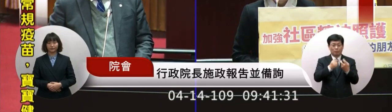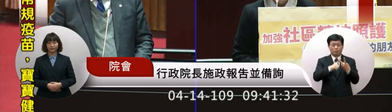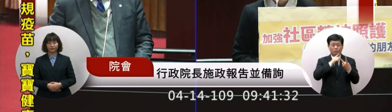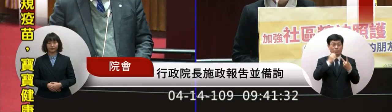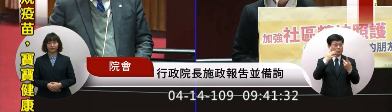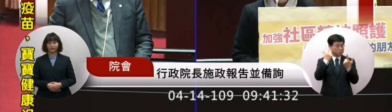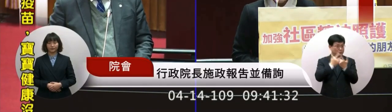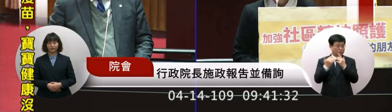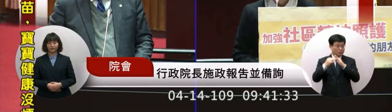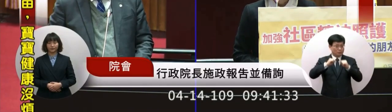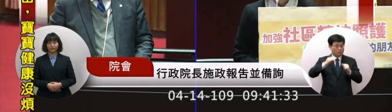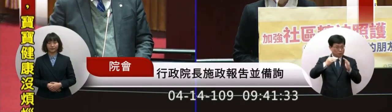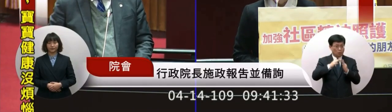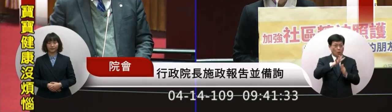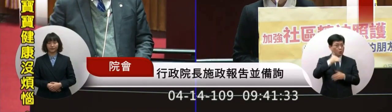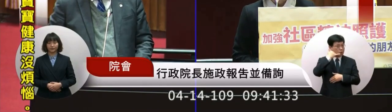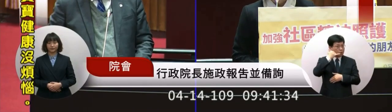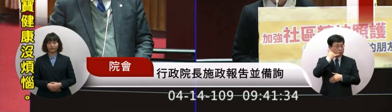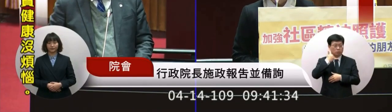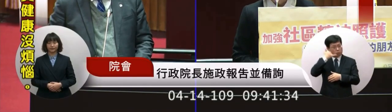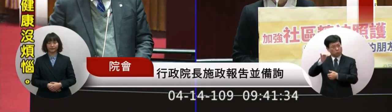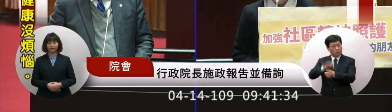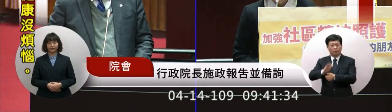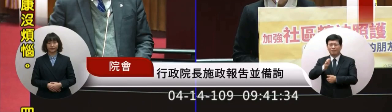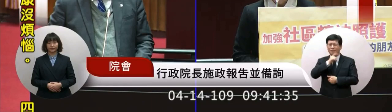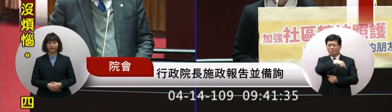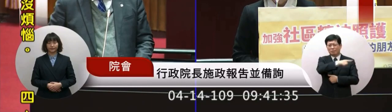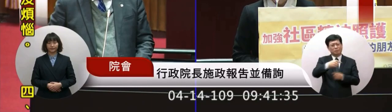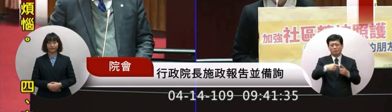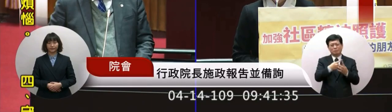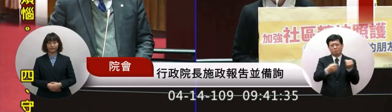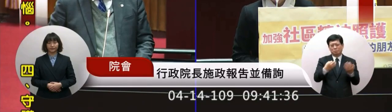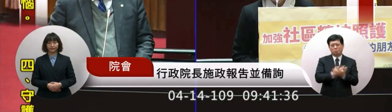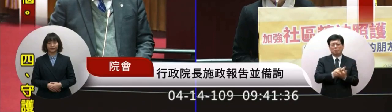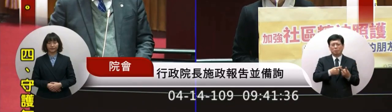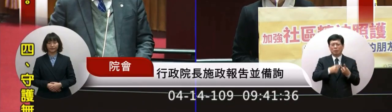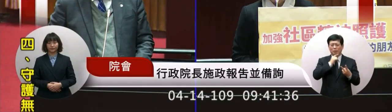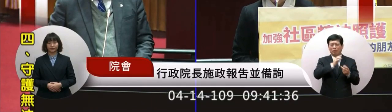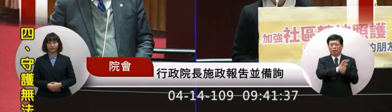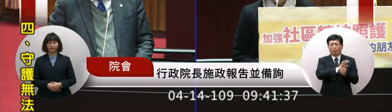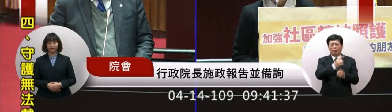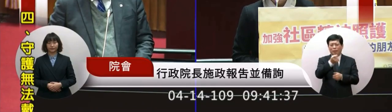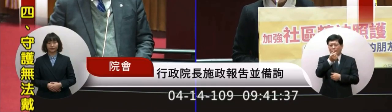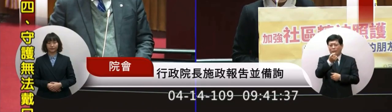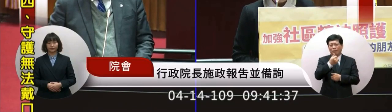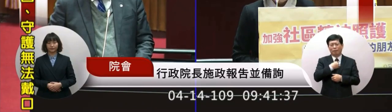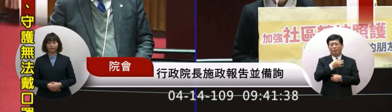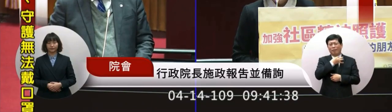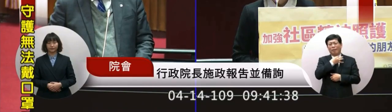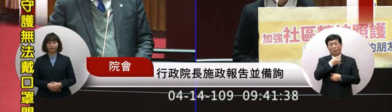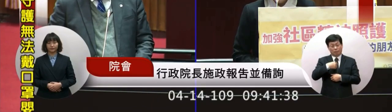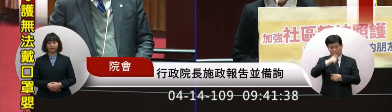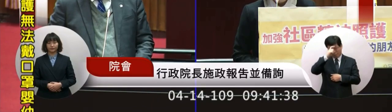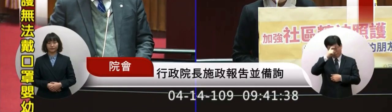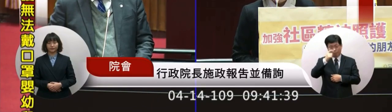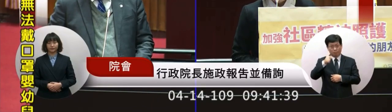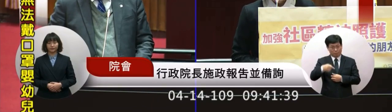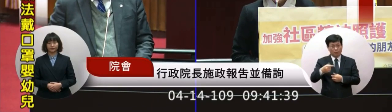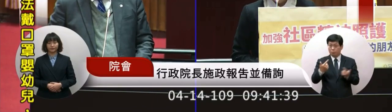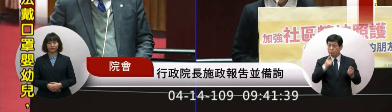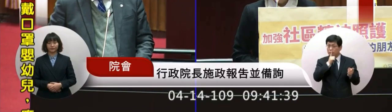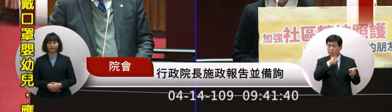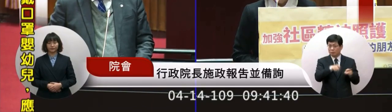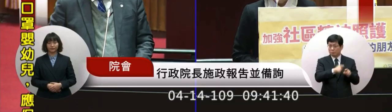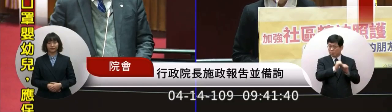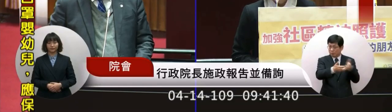之家的协助电话。但是这些因为受限于民间的力量的不足以及人力资源等等这项方面的限制，我们很希望说